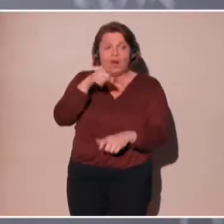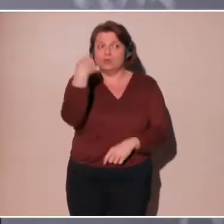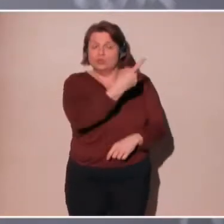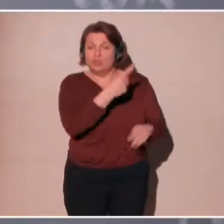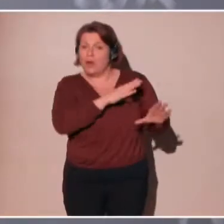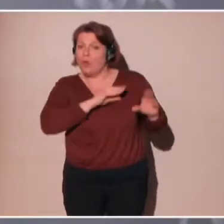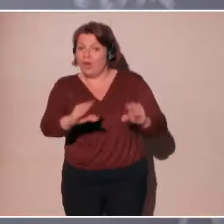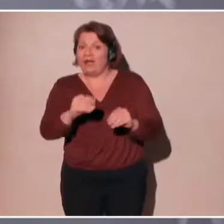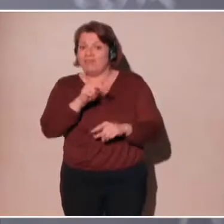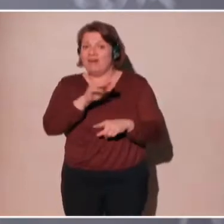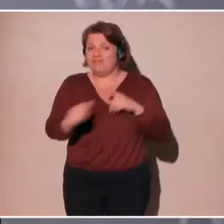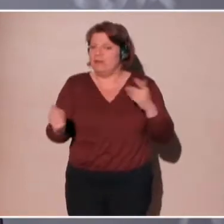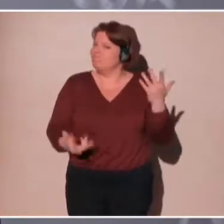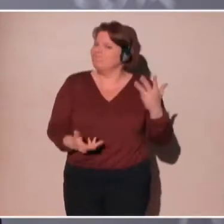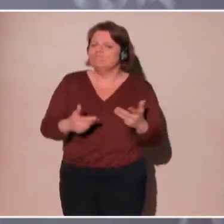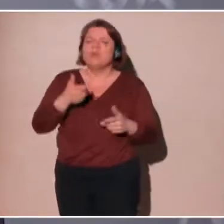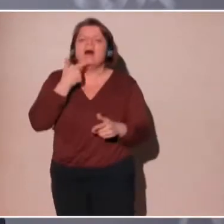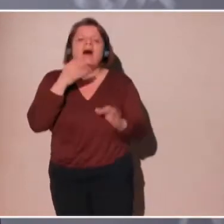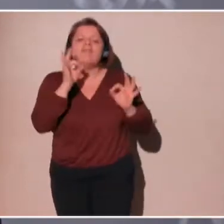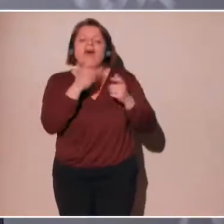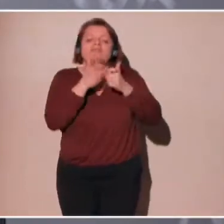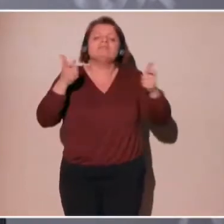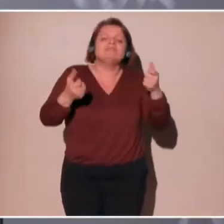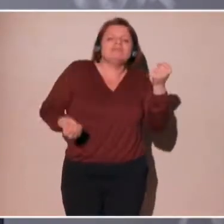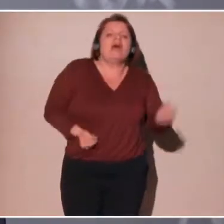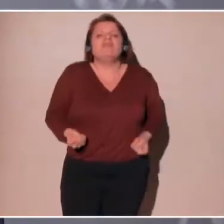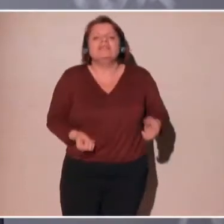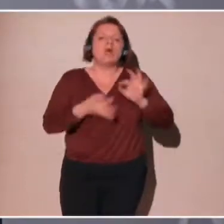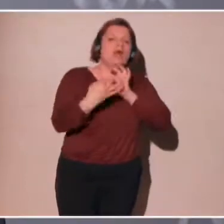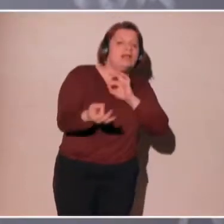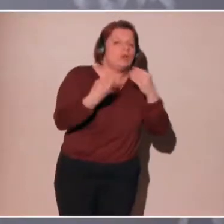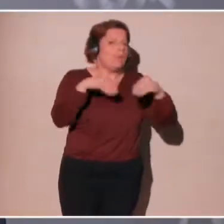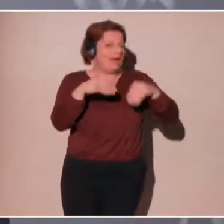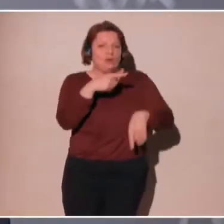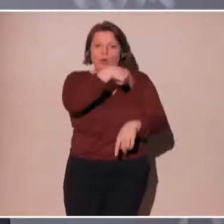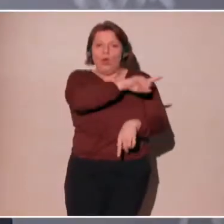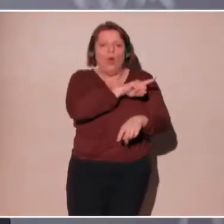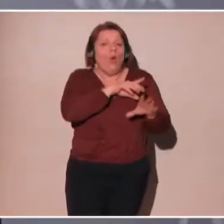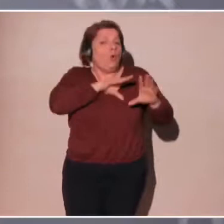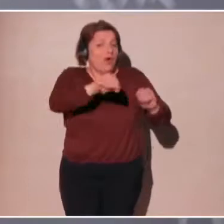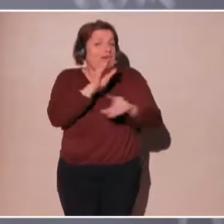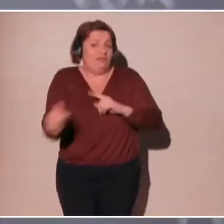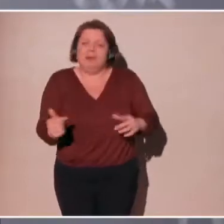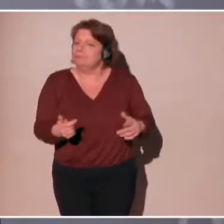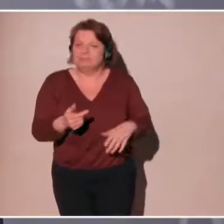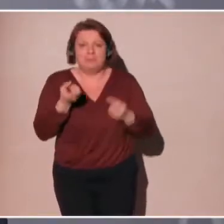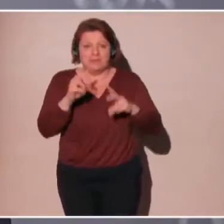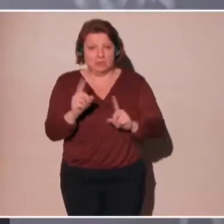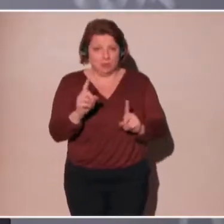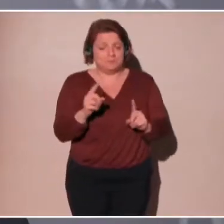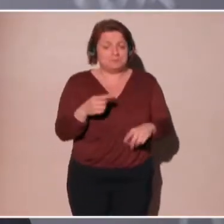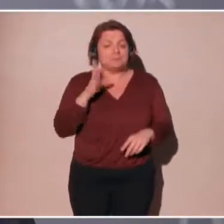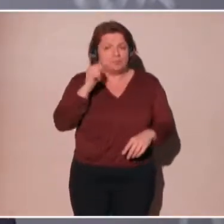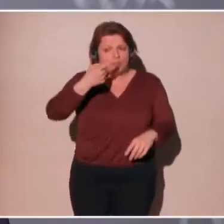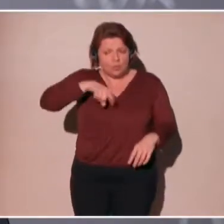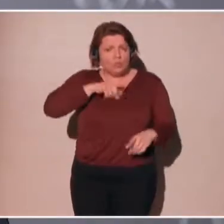l'appliquer. Quand je dis l'appliquer, je parle des opérateurs eux-mêmes, des grands services en ligne. Donc soyons tous vigilants, soyons tous très actifs, et on n'aura